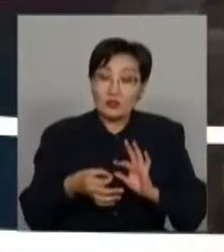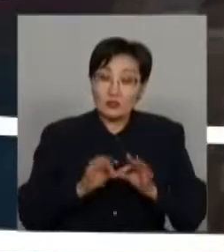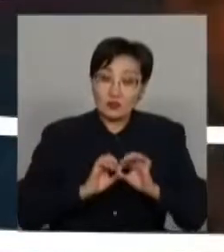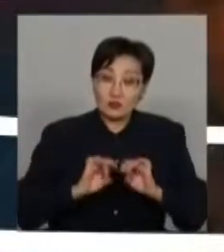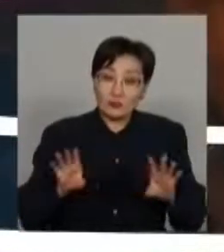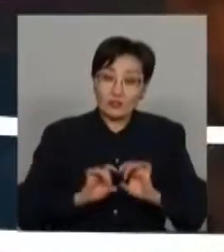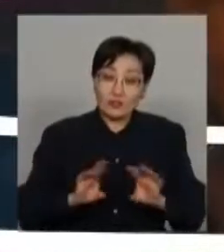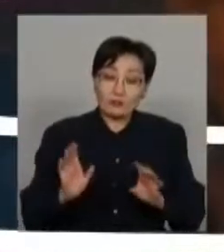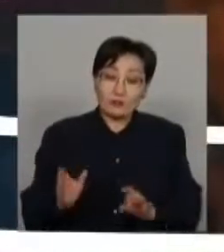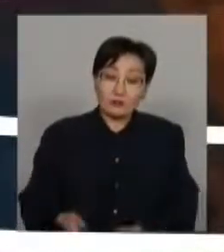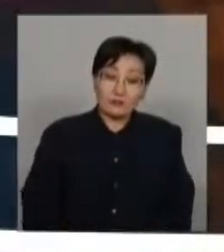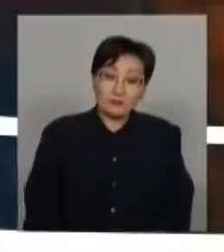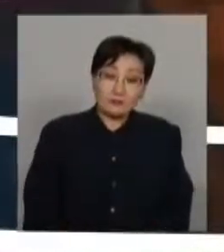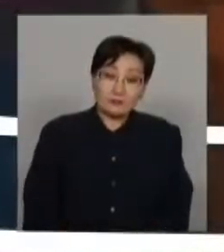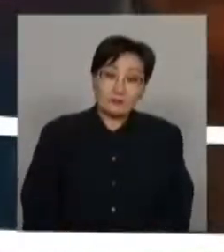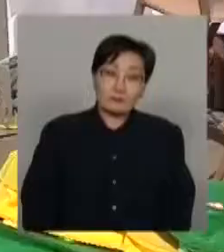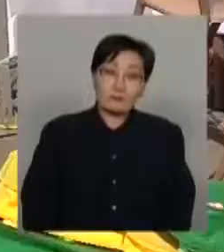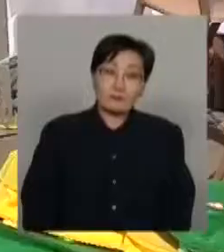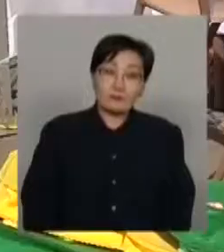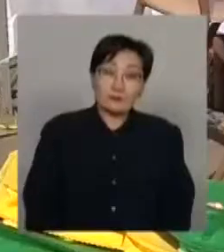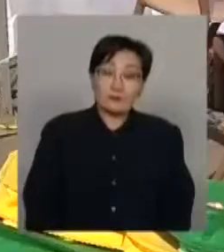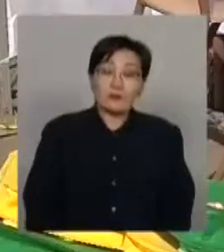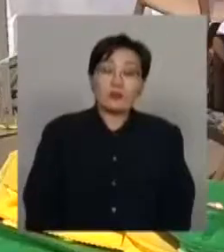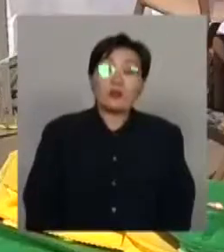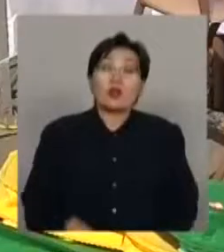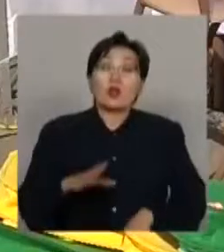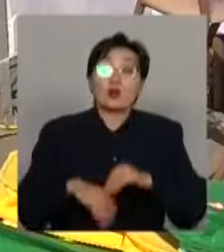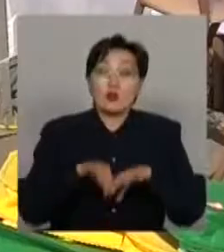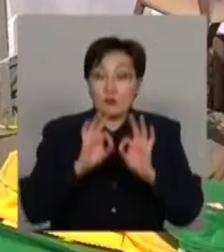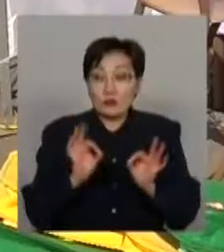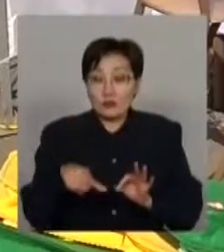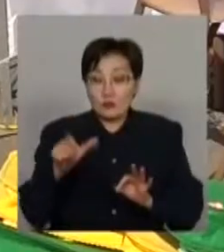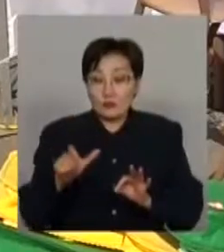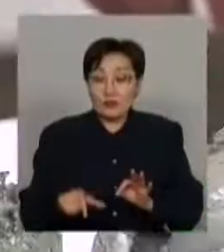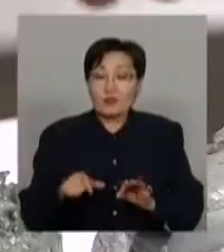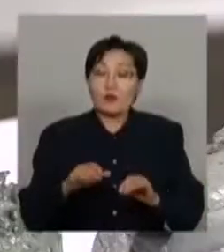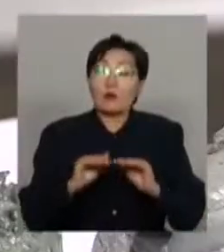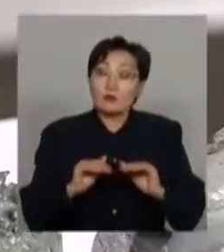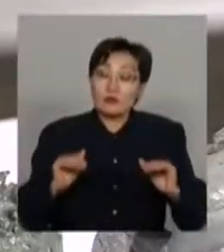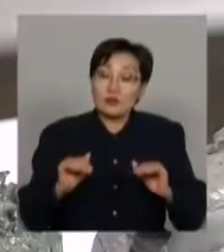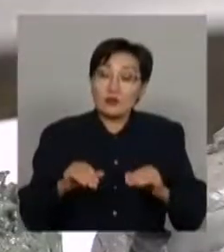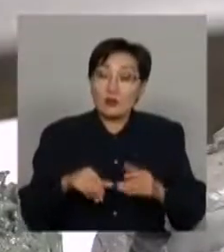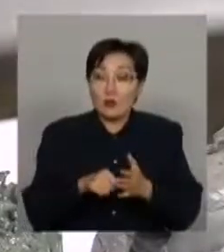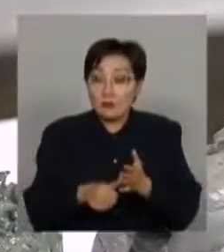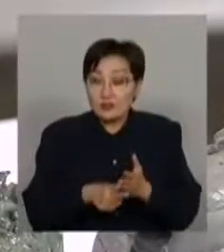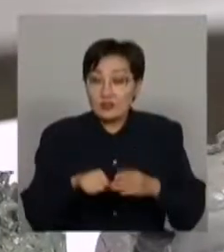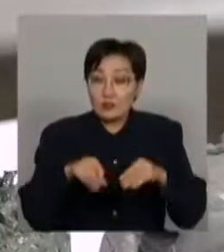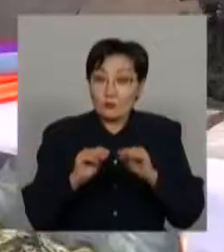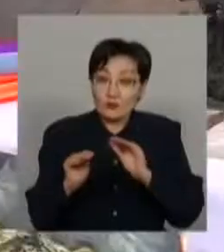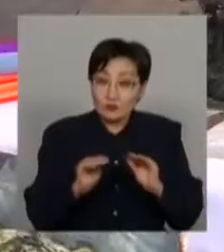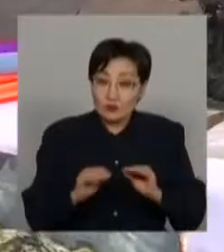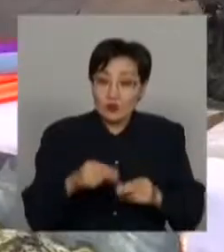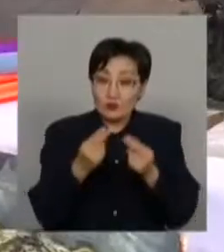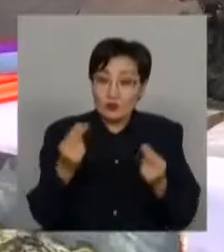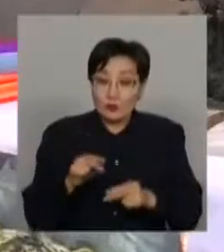тілші Жадыра Омаржан тарқатады. Қолөнерші Мұрат Иденов балаларға пластилиннен мүсін жасауды және сурет салуды